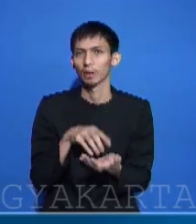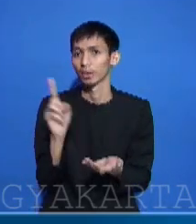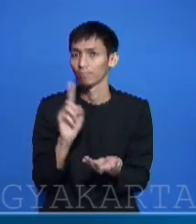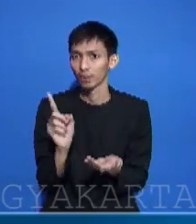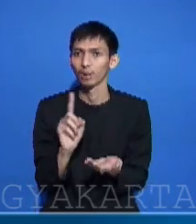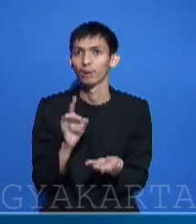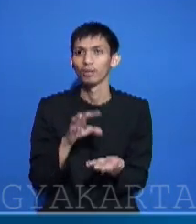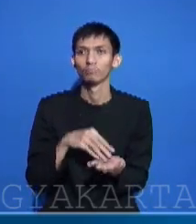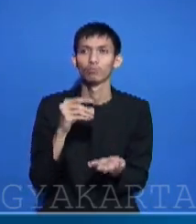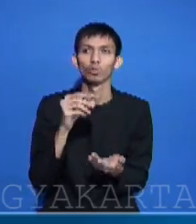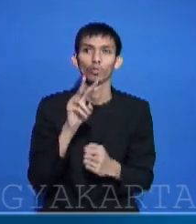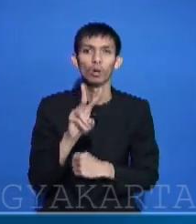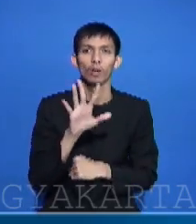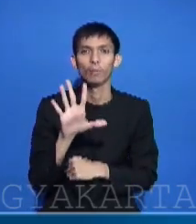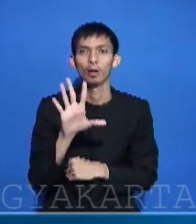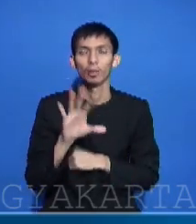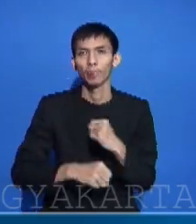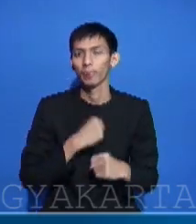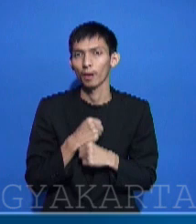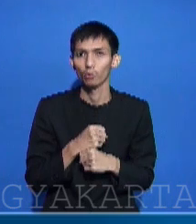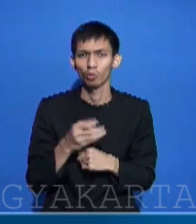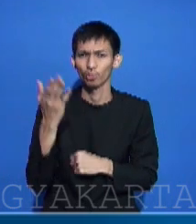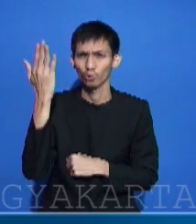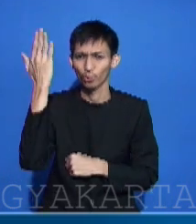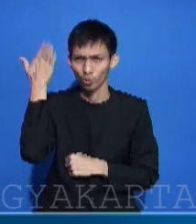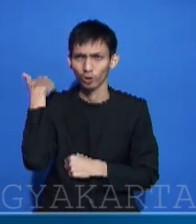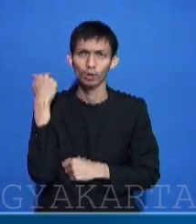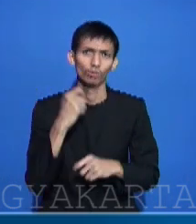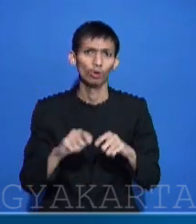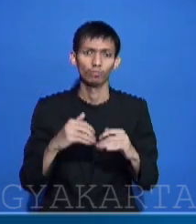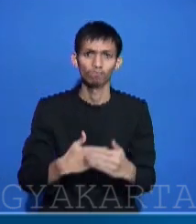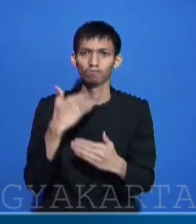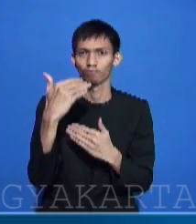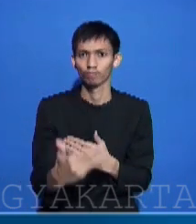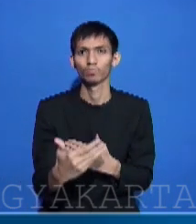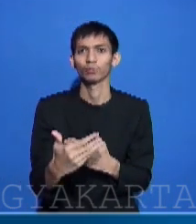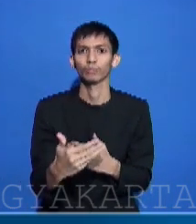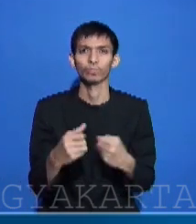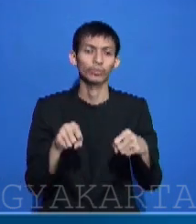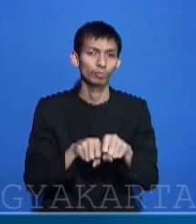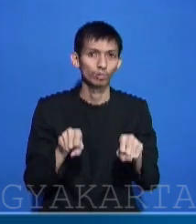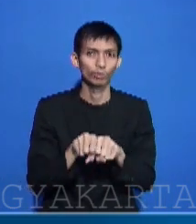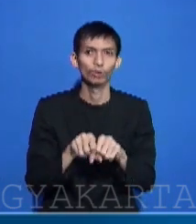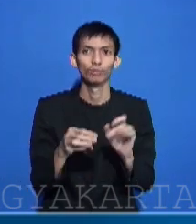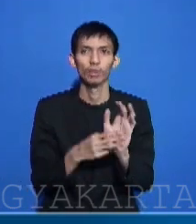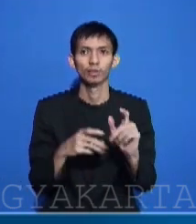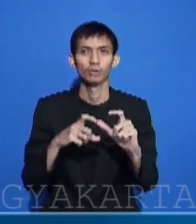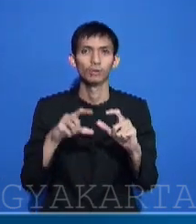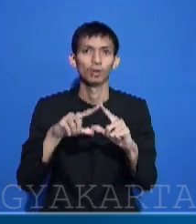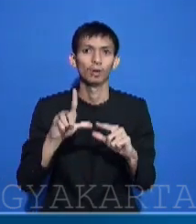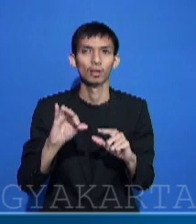pada 250 tahun silam selanjutnya diteruskan sepupunya bernama Muhammad Salim yang merupakan